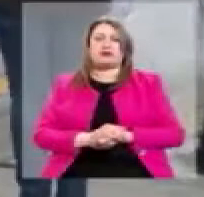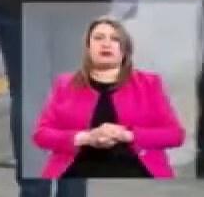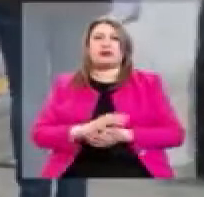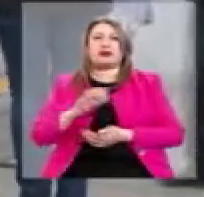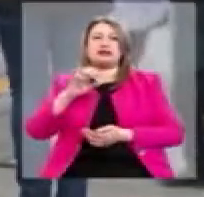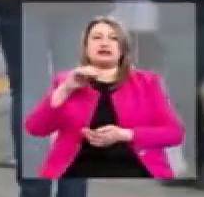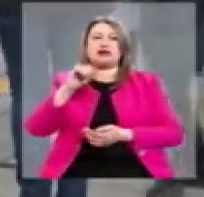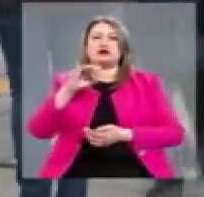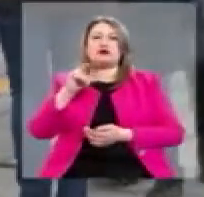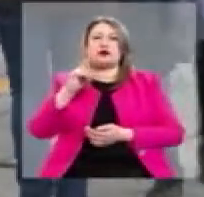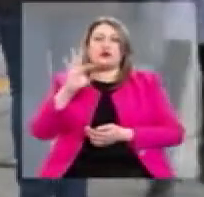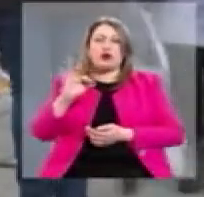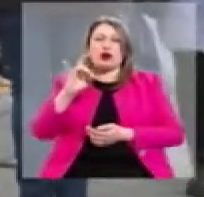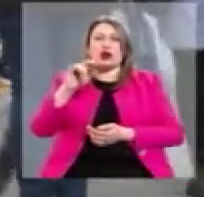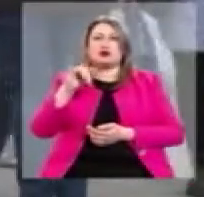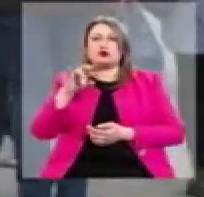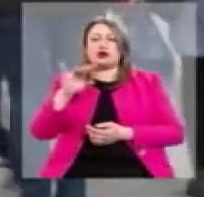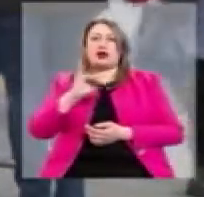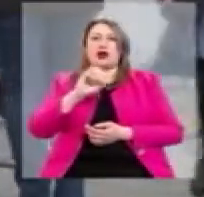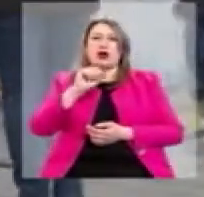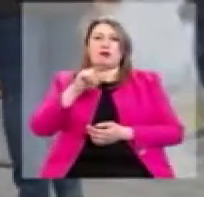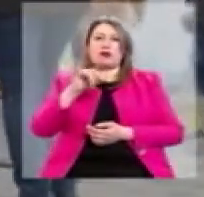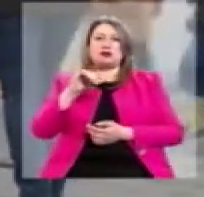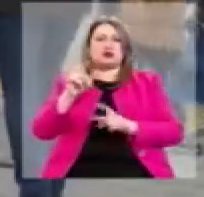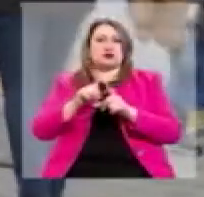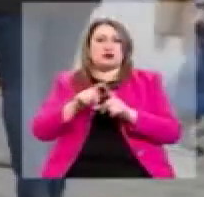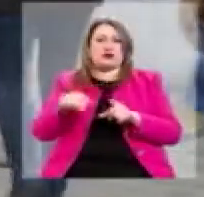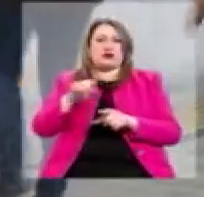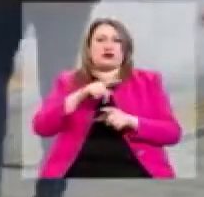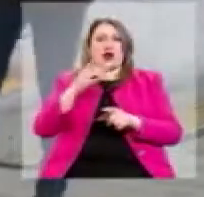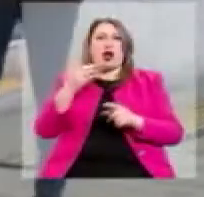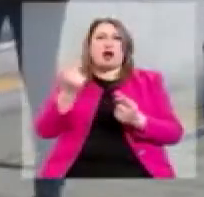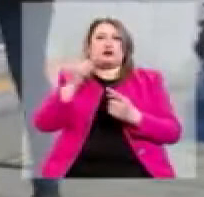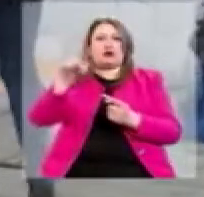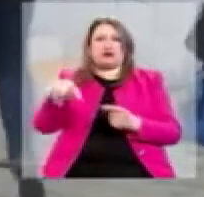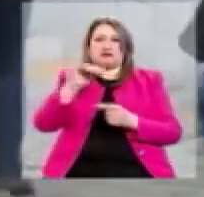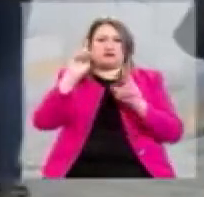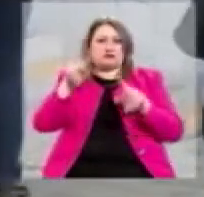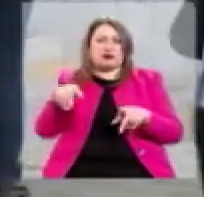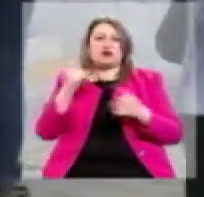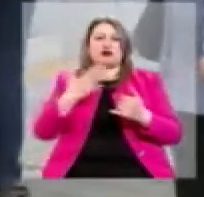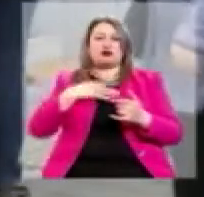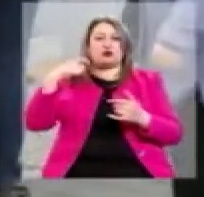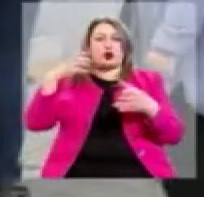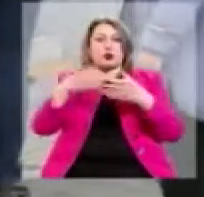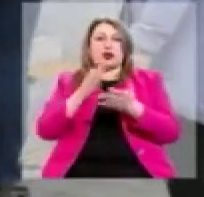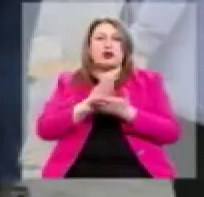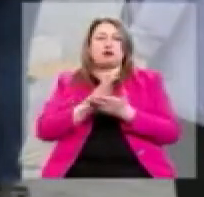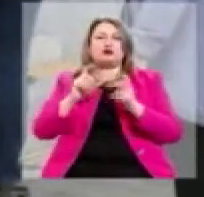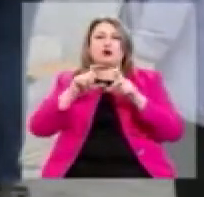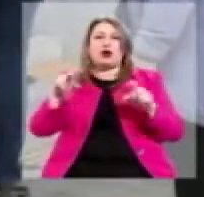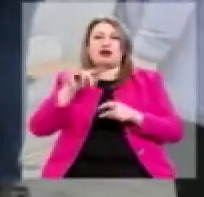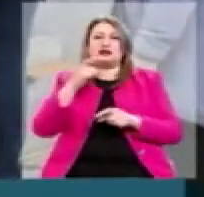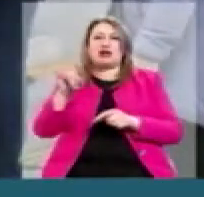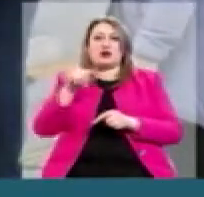Резолюция, статус-кво и оппозиция – эти термины навряд ли знакомы обычному человеку. Сегодня наша съемочная группа находится в